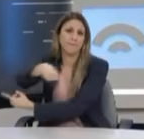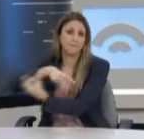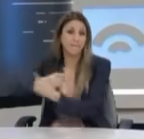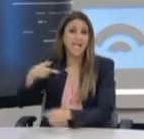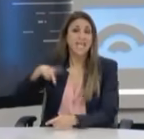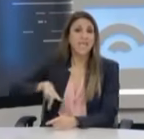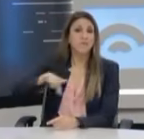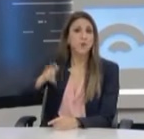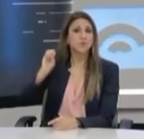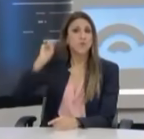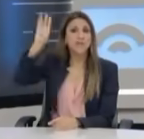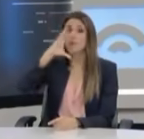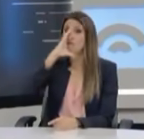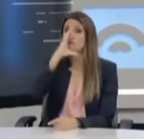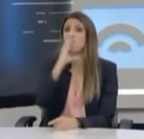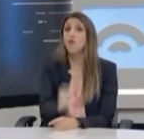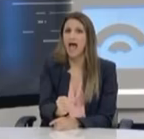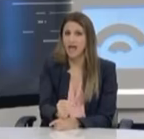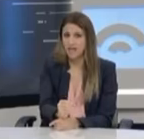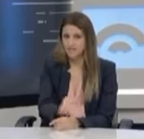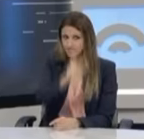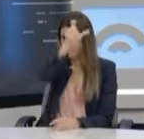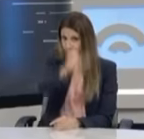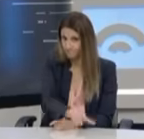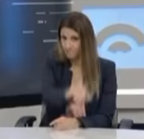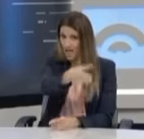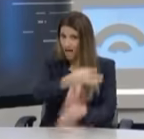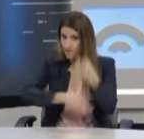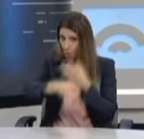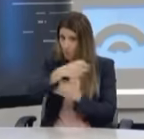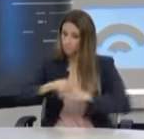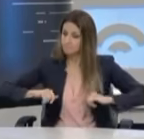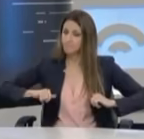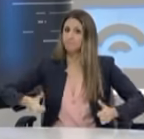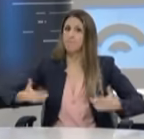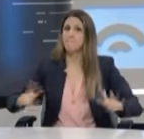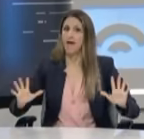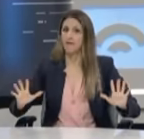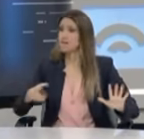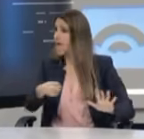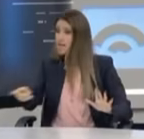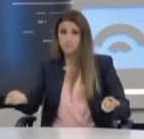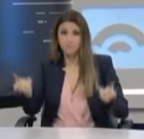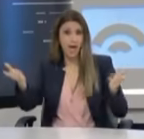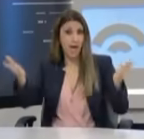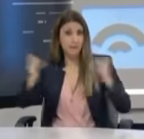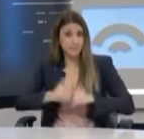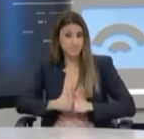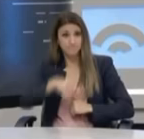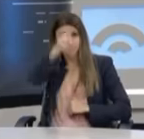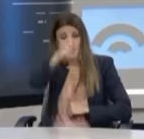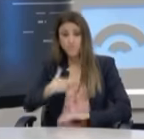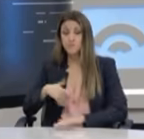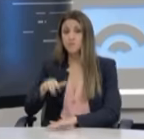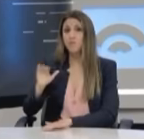Υπουργός Εξωτερικών της Βουλγαρίας έκανε αυτό που δεν τολμήσατε εσείς. Προειδοποίησε